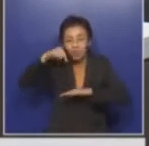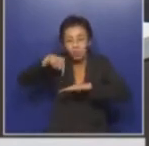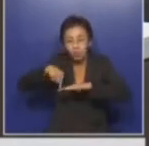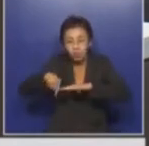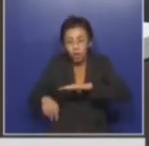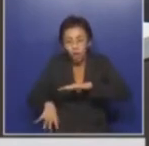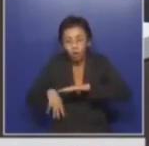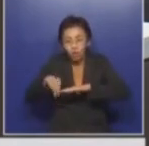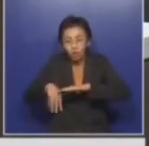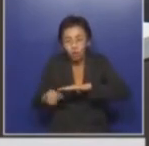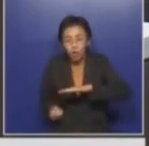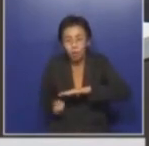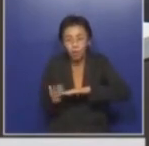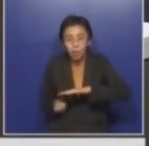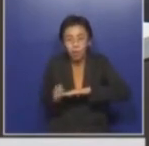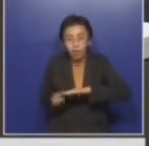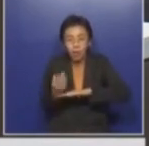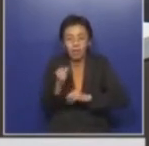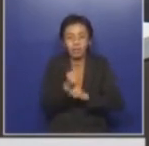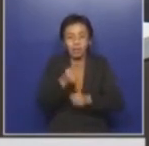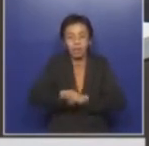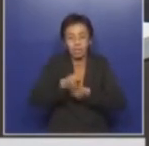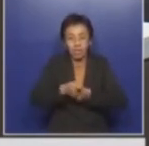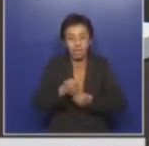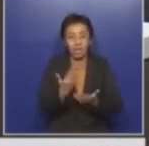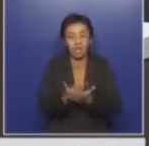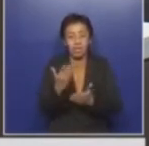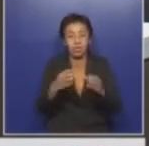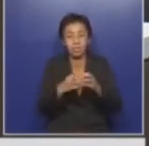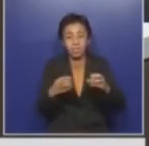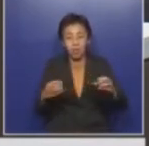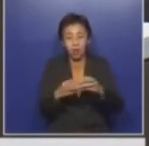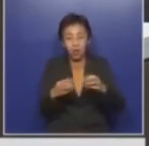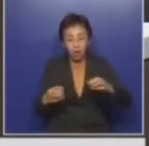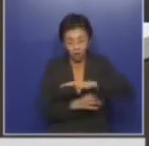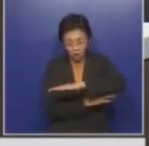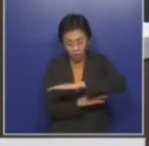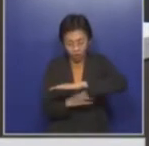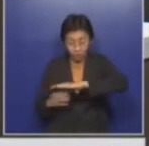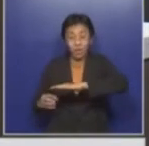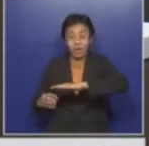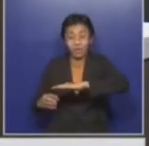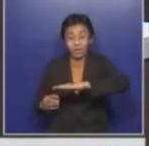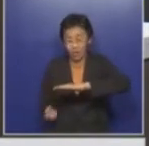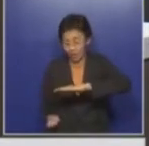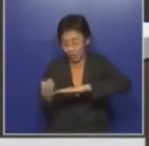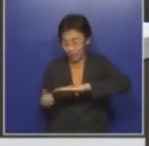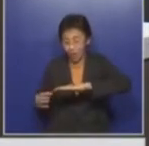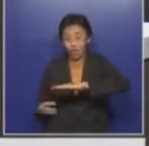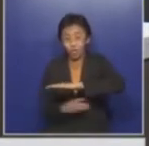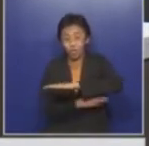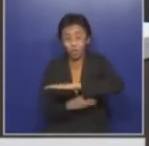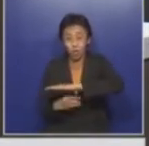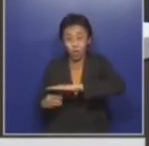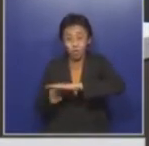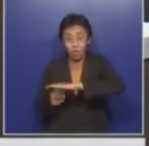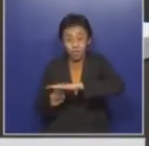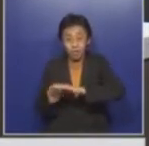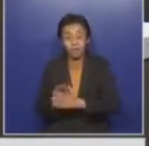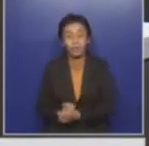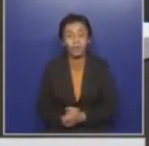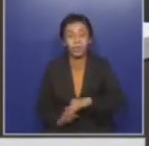ำบาดาลขึ้นมาเพื่อทำเกษตรแต่จะต้องซื้อท่อเพื่อเดินจากตำบลหนึ่งไปอีกตำบลหนึ่งท่อตรงนี้นะ